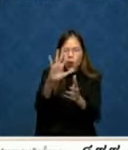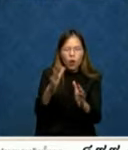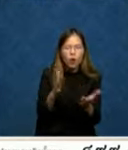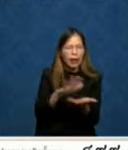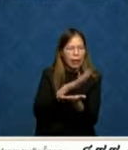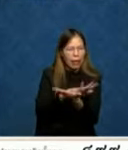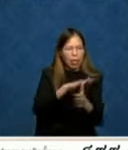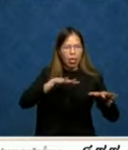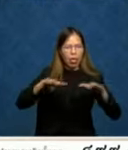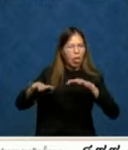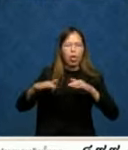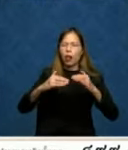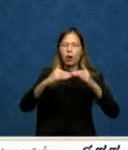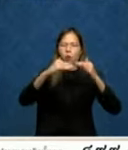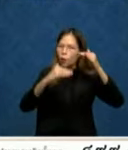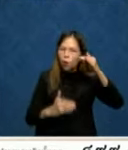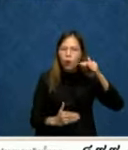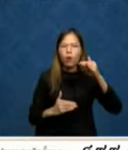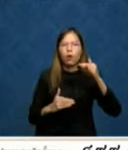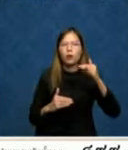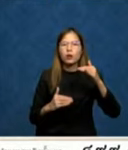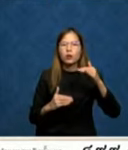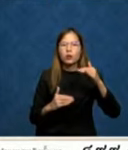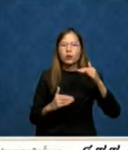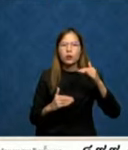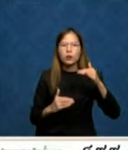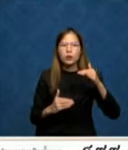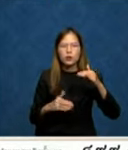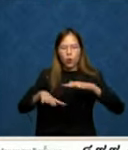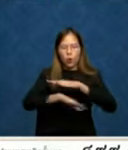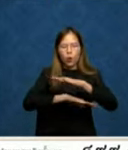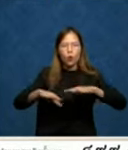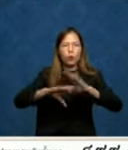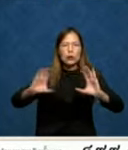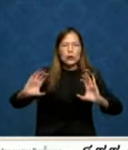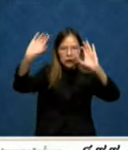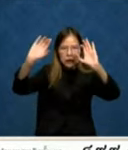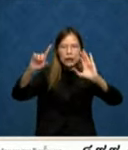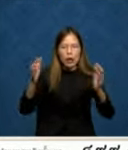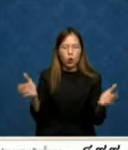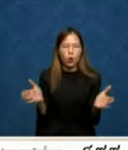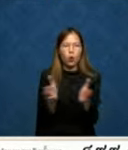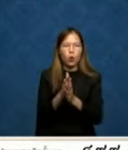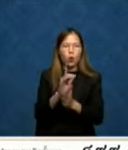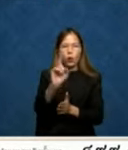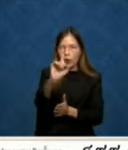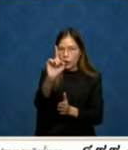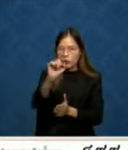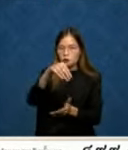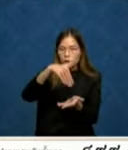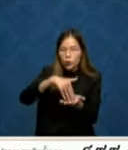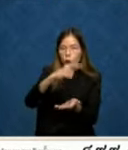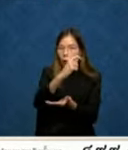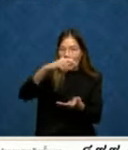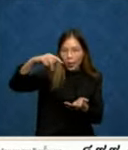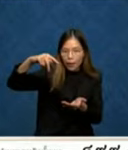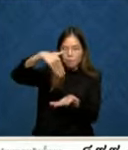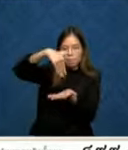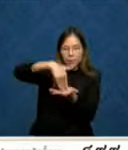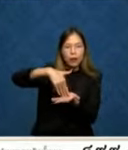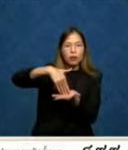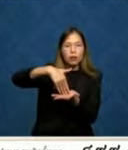สารต่างๆจะถูกลดลงอย่างมหาศาลข้อมูลที่รัฐมีและมารวมตัวกันอยู่ในจุดเดียวกันคือแอปกลางของเ